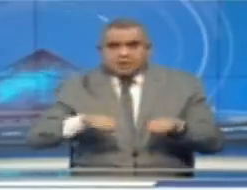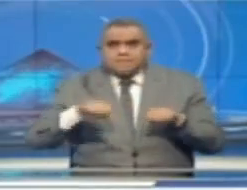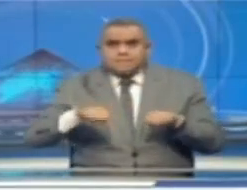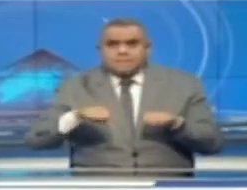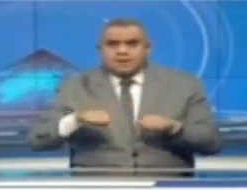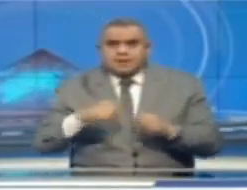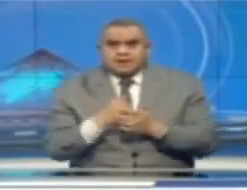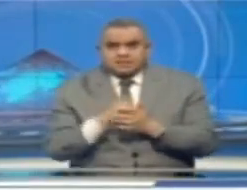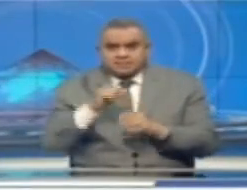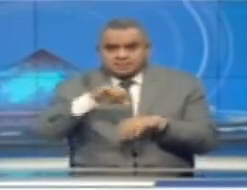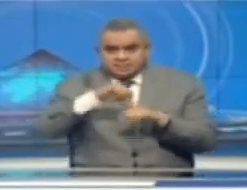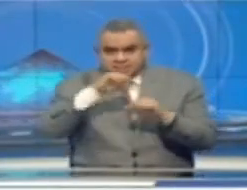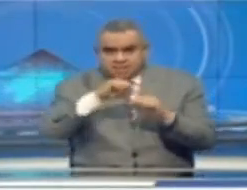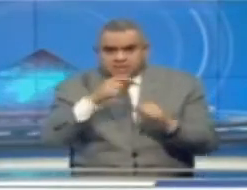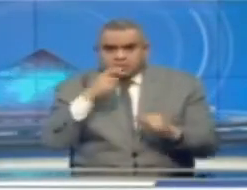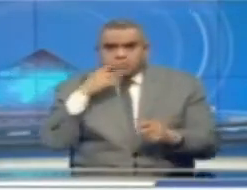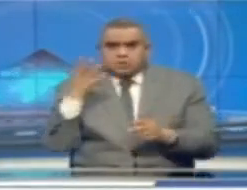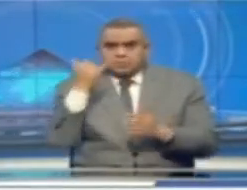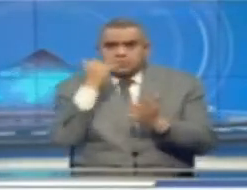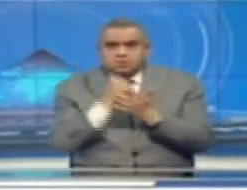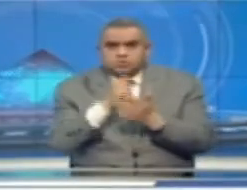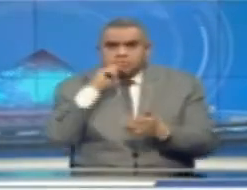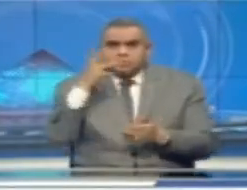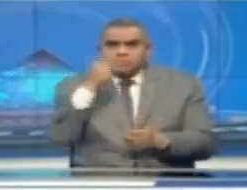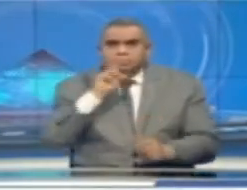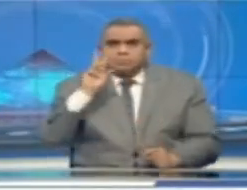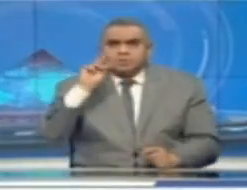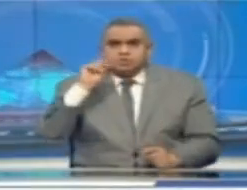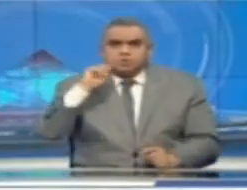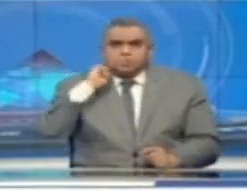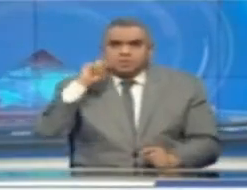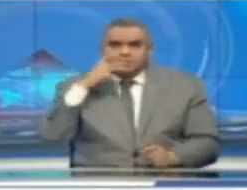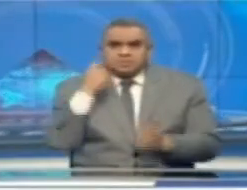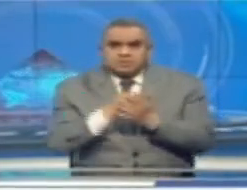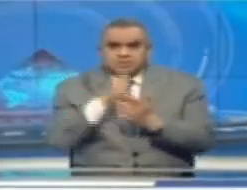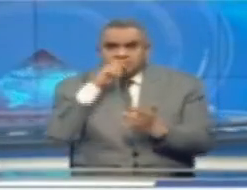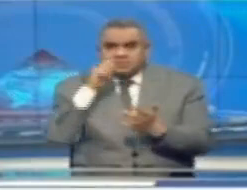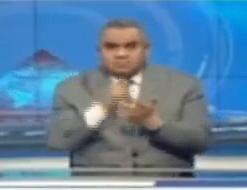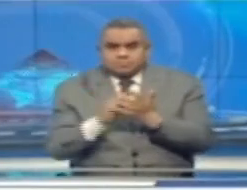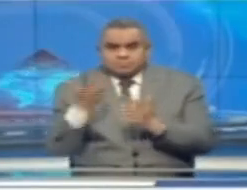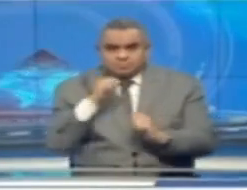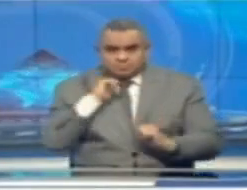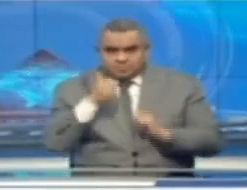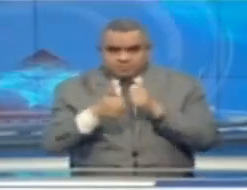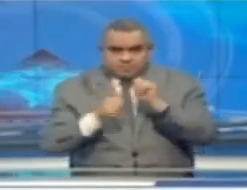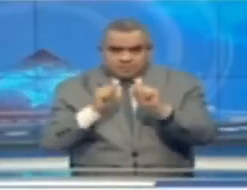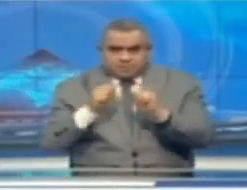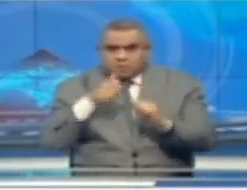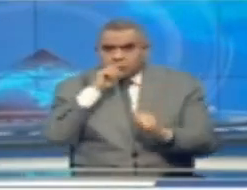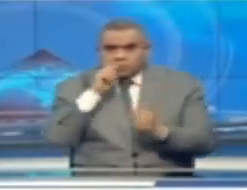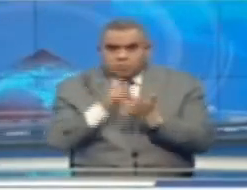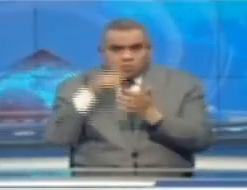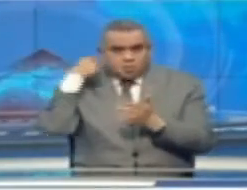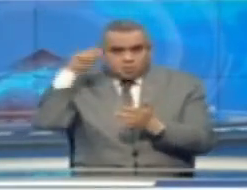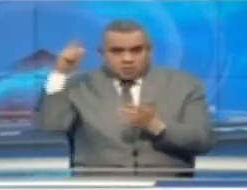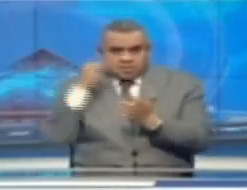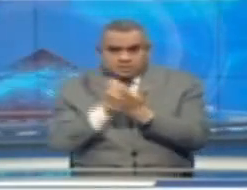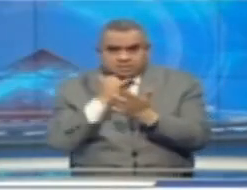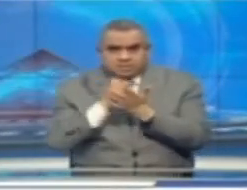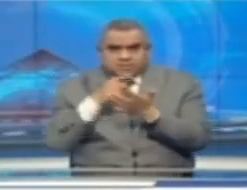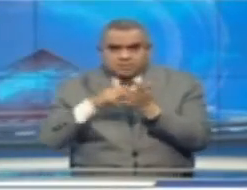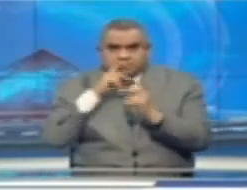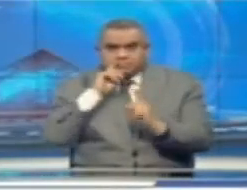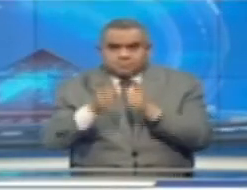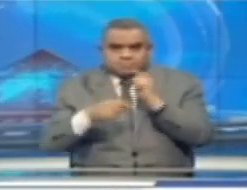37 مركزا إداريا تم ترشيحهم في 20 محافظة لتنفيذ المبادرة. وأكد شعراوي نجاح النموذج